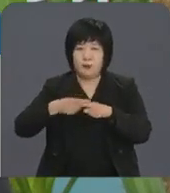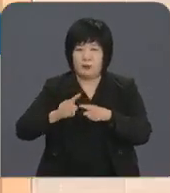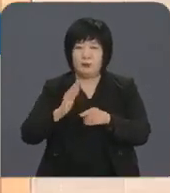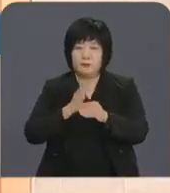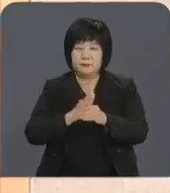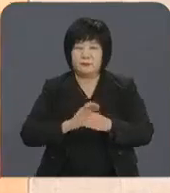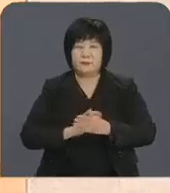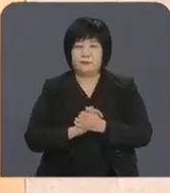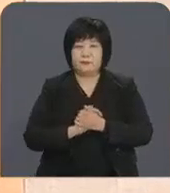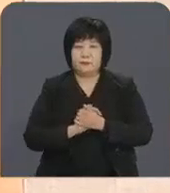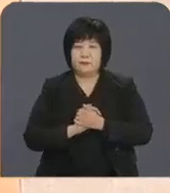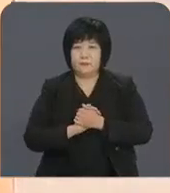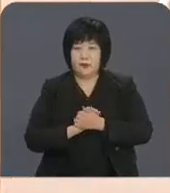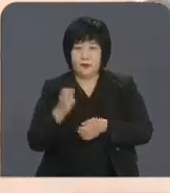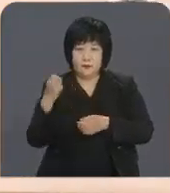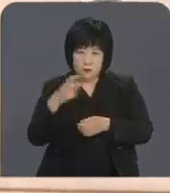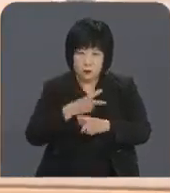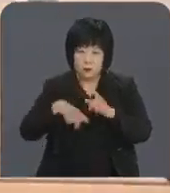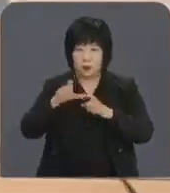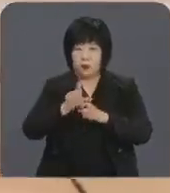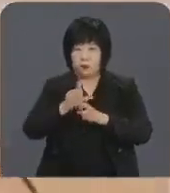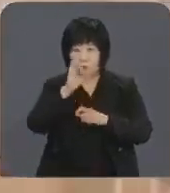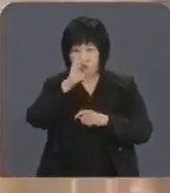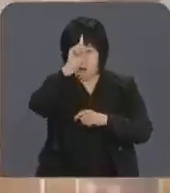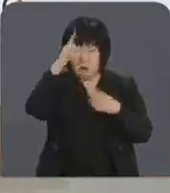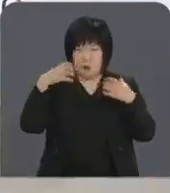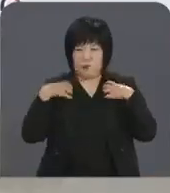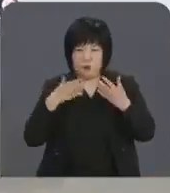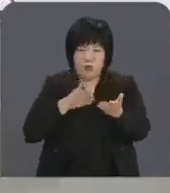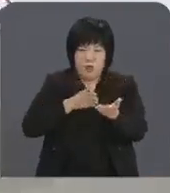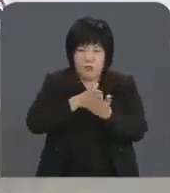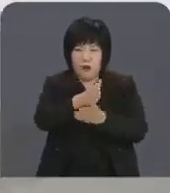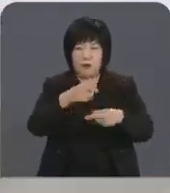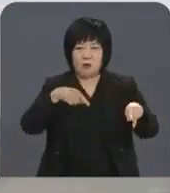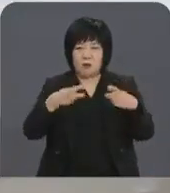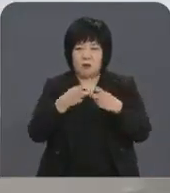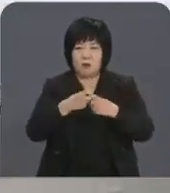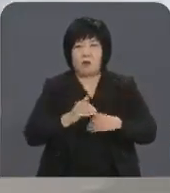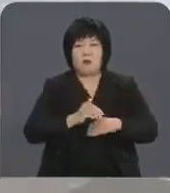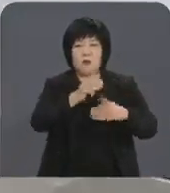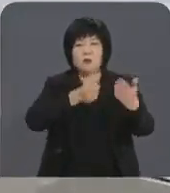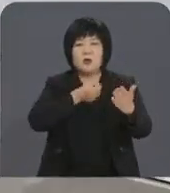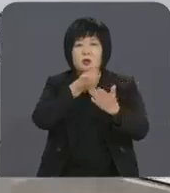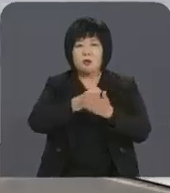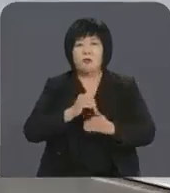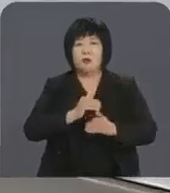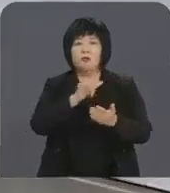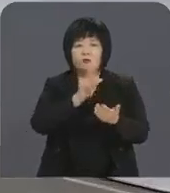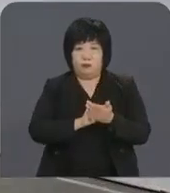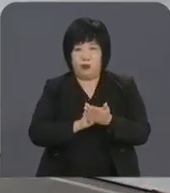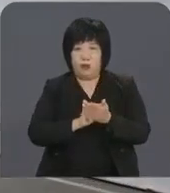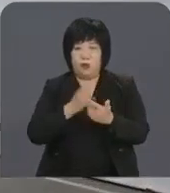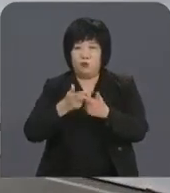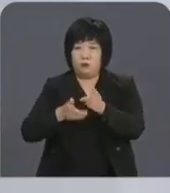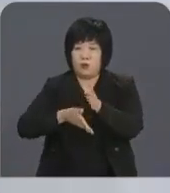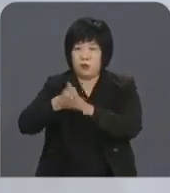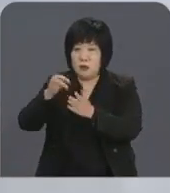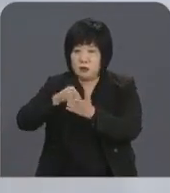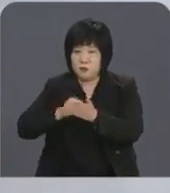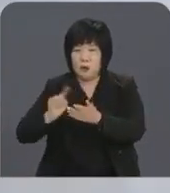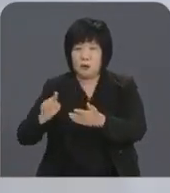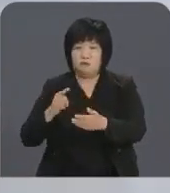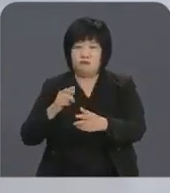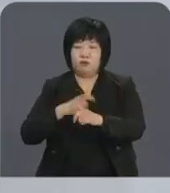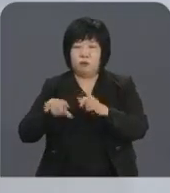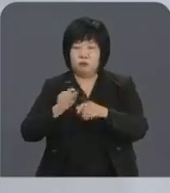있습니다 여기다 중앙정부 중심의 일방적인 정책 결정과 정도 문제입니다 부산시가 더 이상 뒷짐만